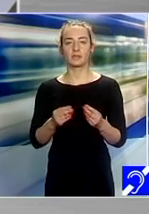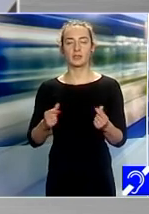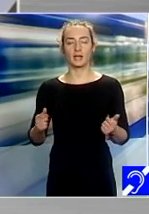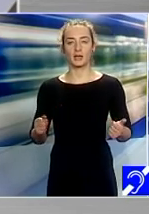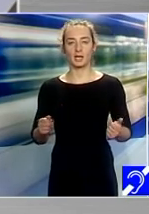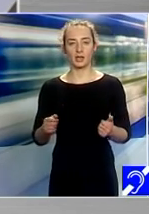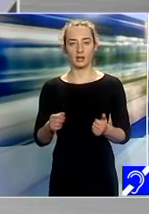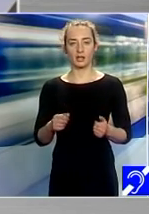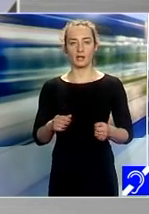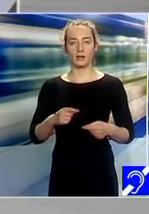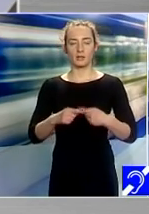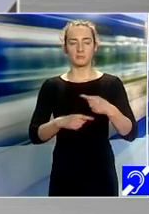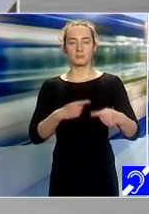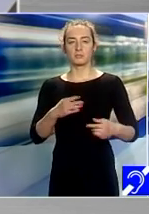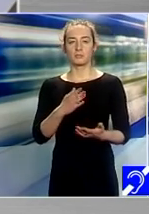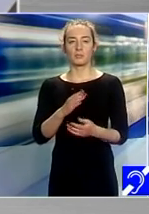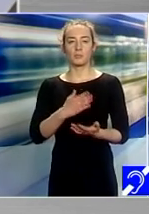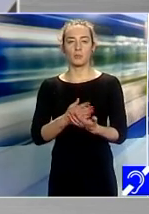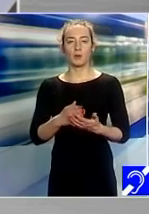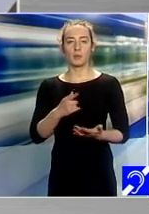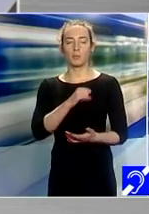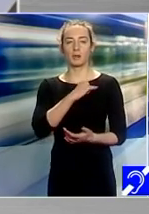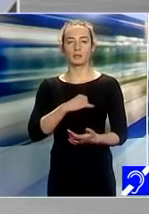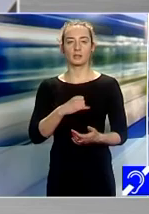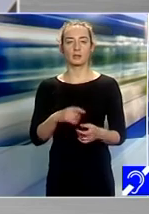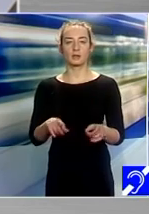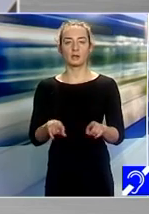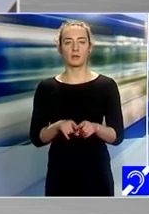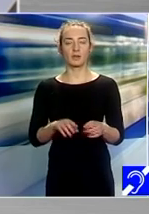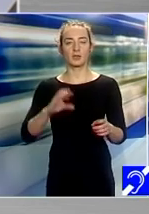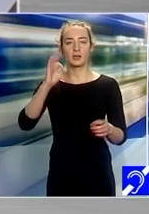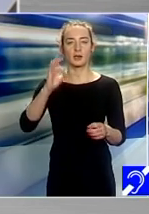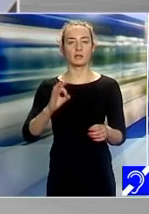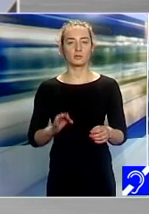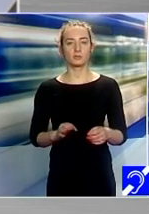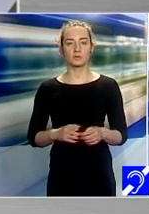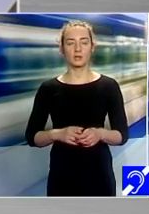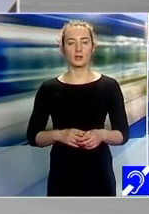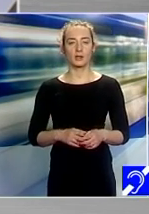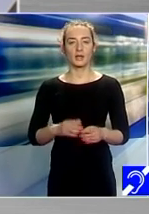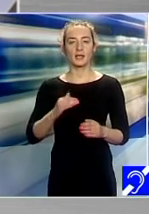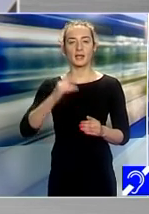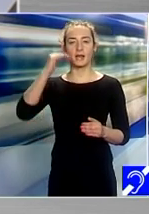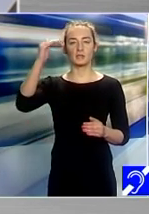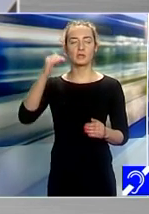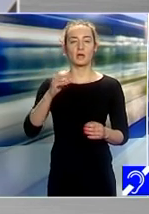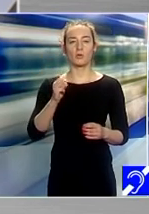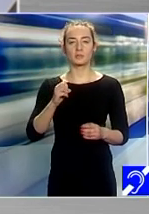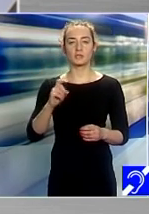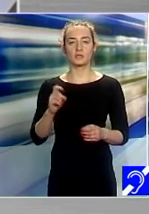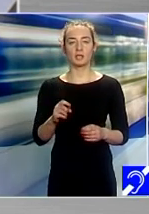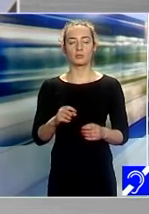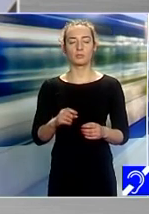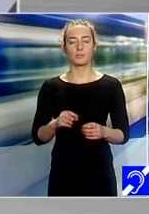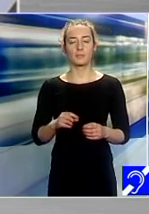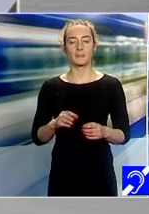camera hiperbară, introduce un oxigen la presiune de 2 ori, 2,5 sau de 3 ori mai mare în țesuturi. Deci, cum să zic,